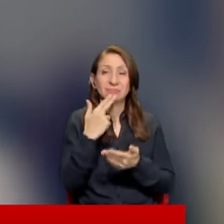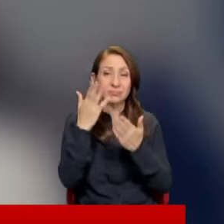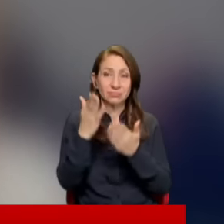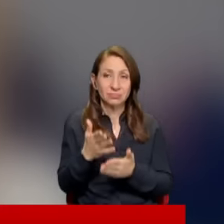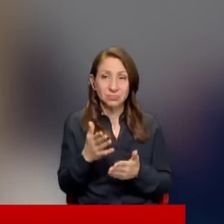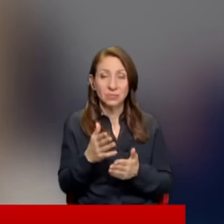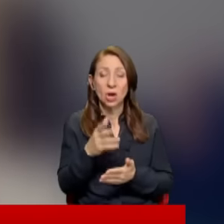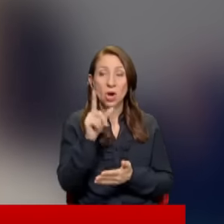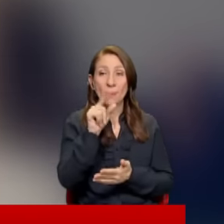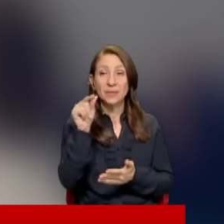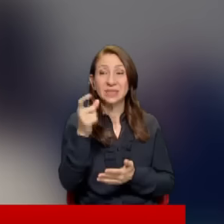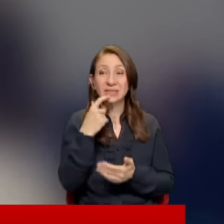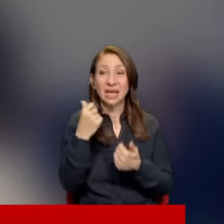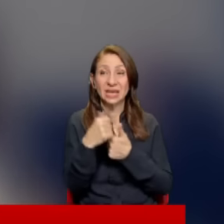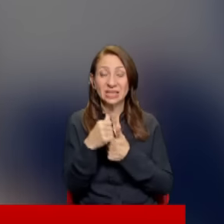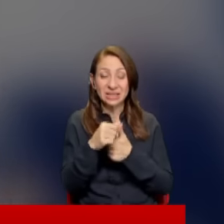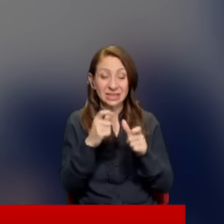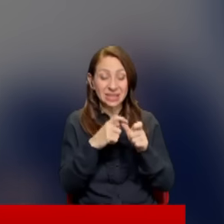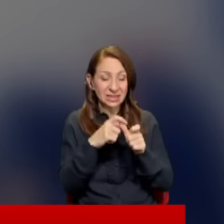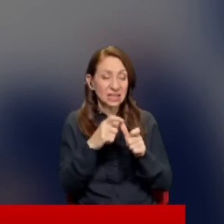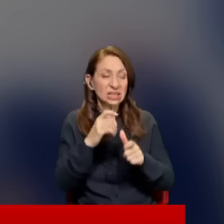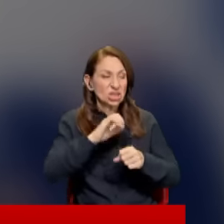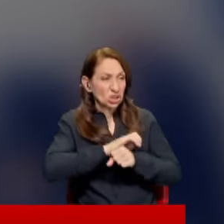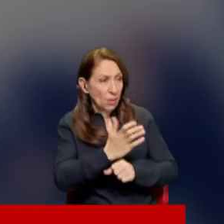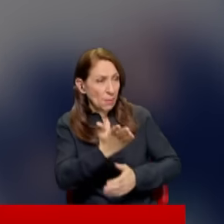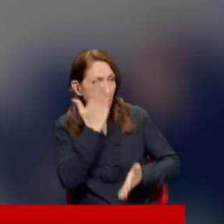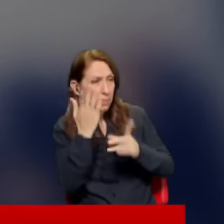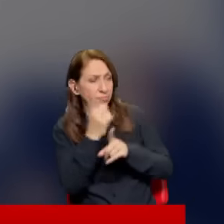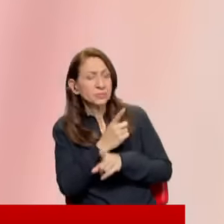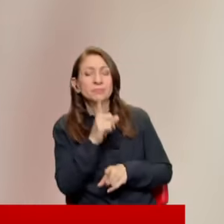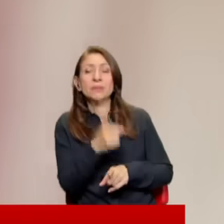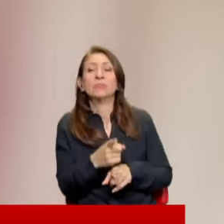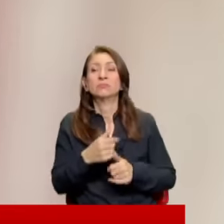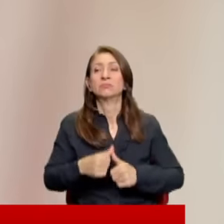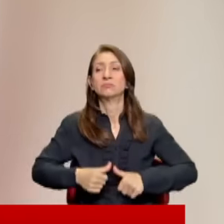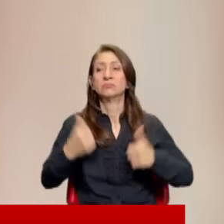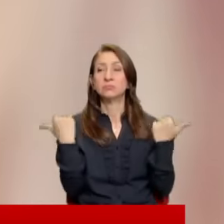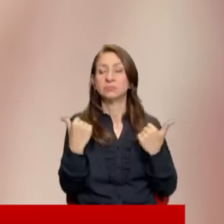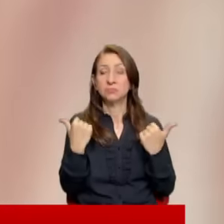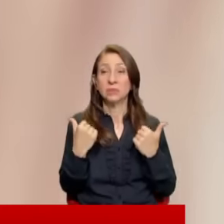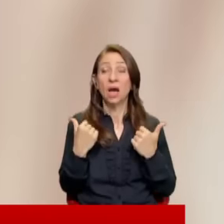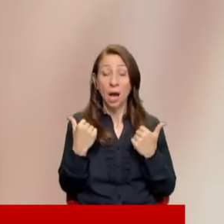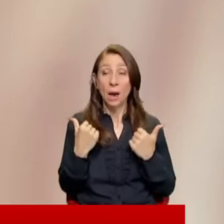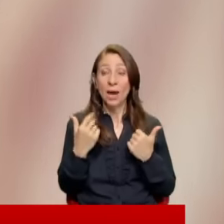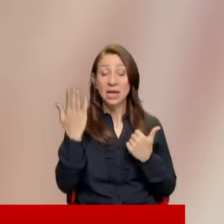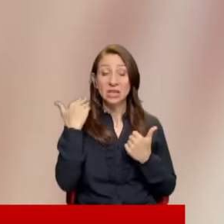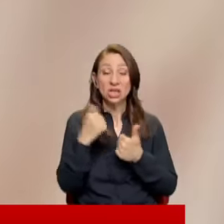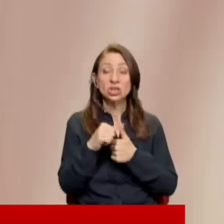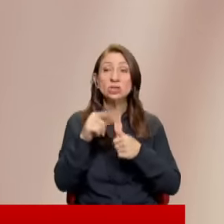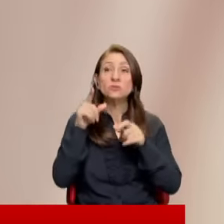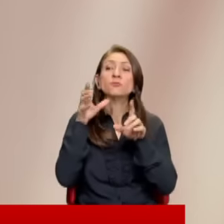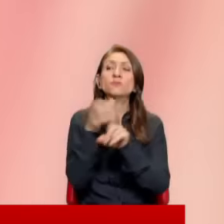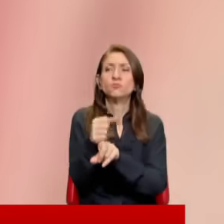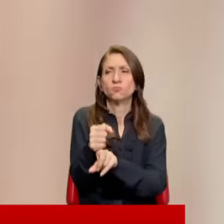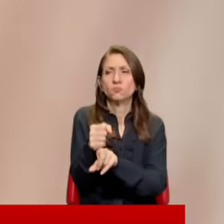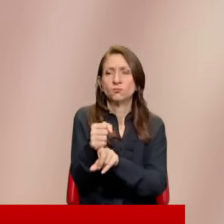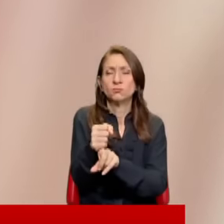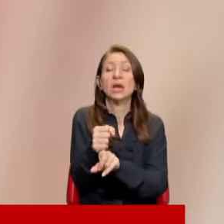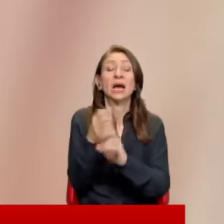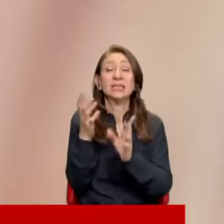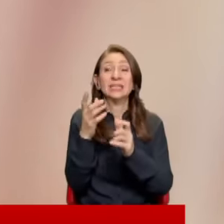Çakmak 11 yıllık eşi Sezgin A'dan şiddet gördüğü gerekçesiyle boşandı ancak eski eşi peşini bırakmadı